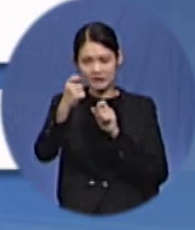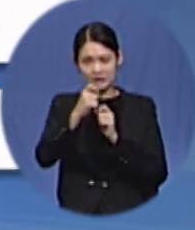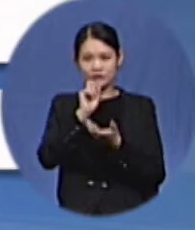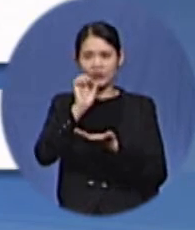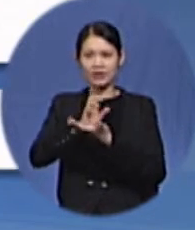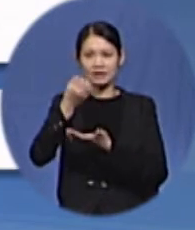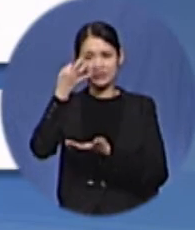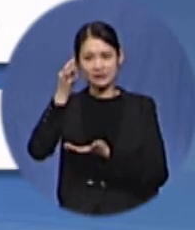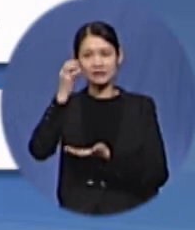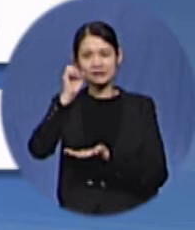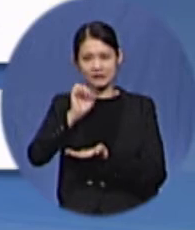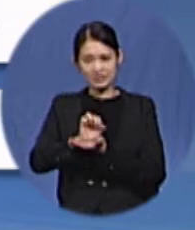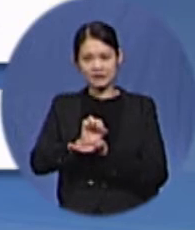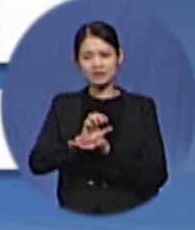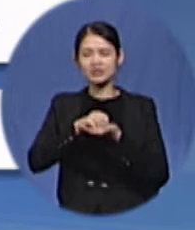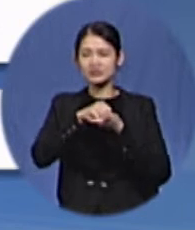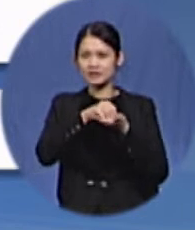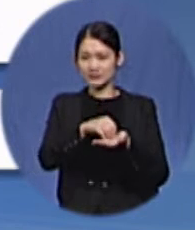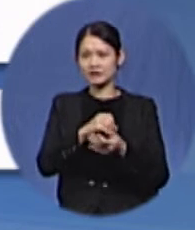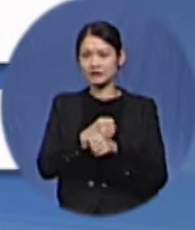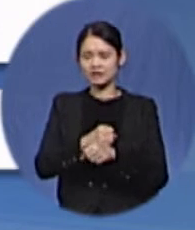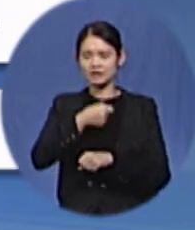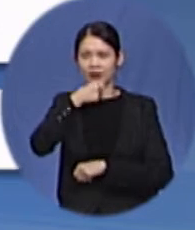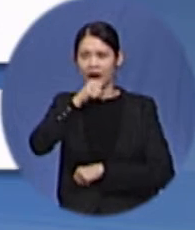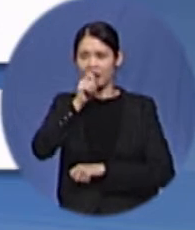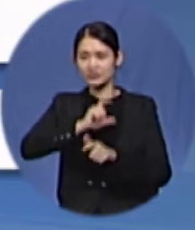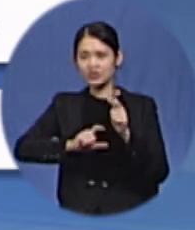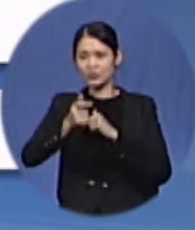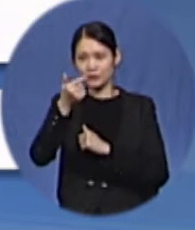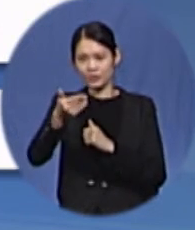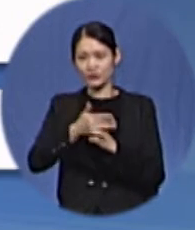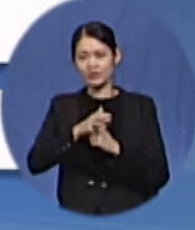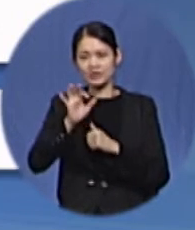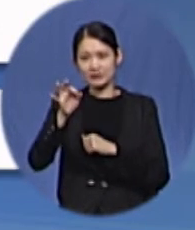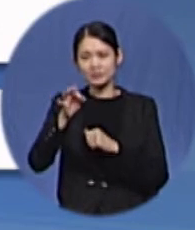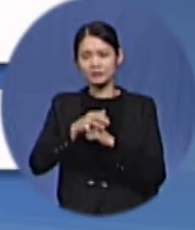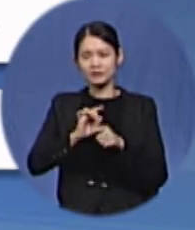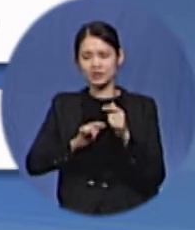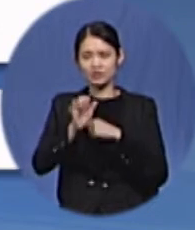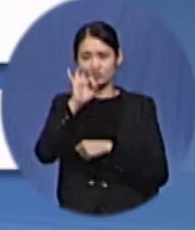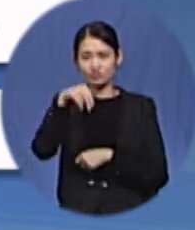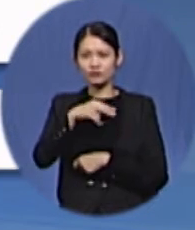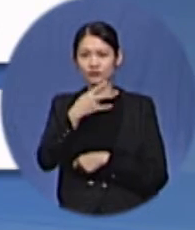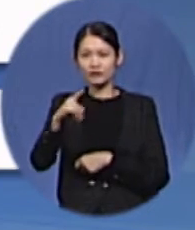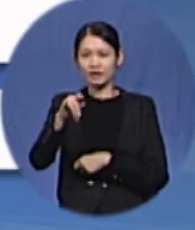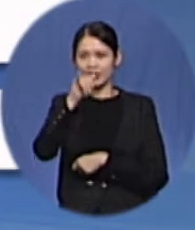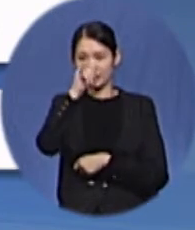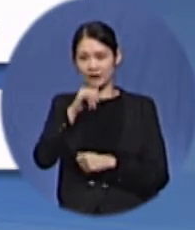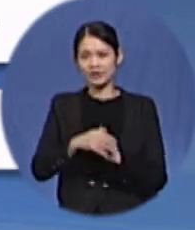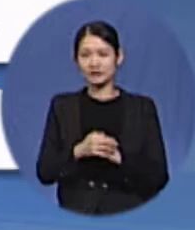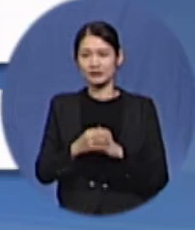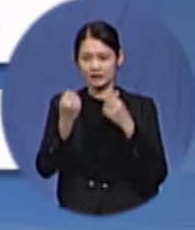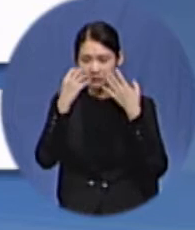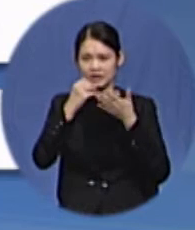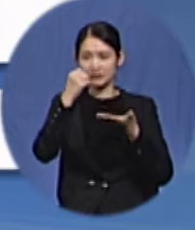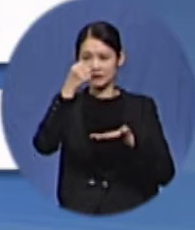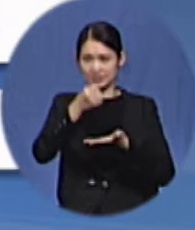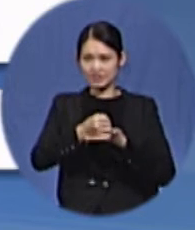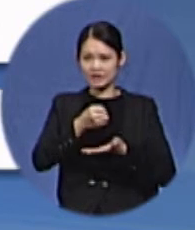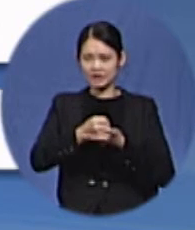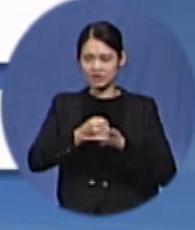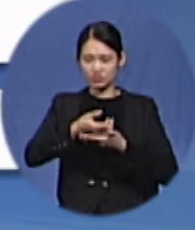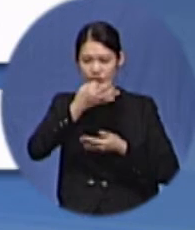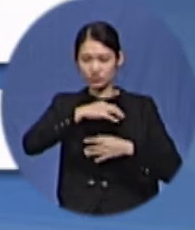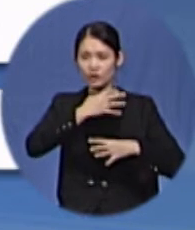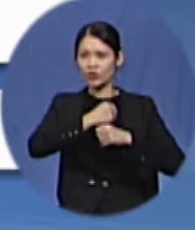신청받습니다. 인증기업에는 가점이 부여되며 금리 우대 등의 혜택을 제공합니다. 신규 인증 또는